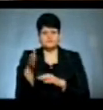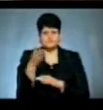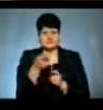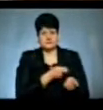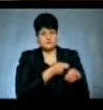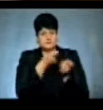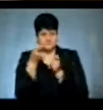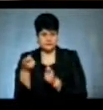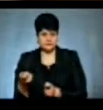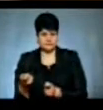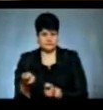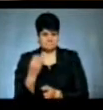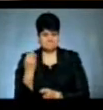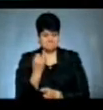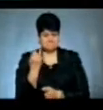ми його вносили.